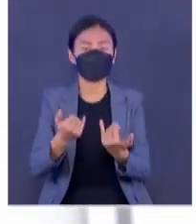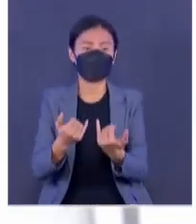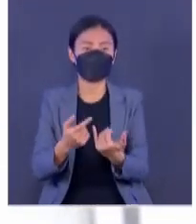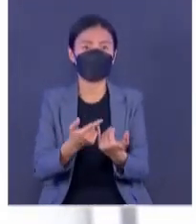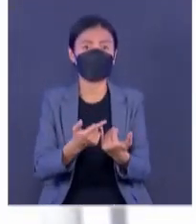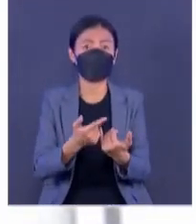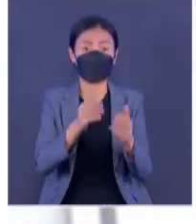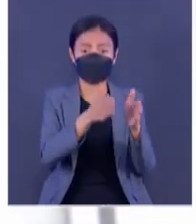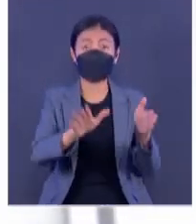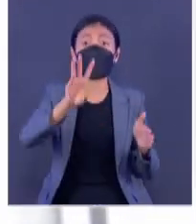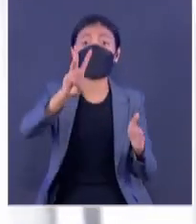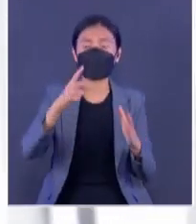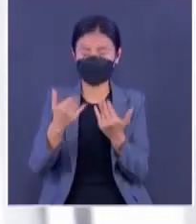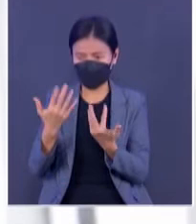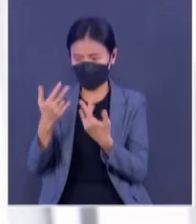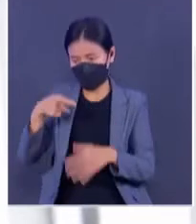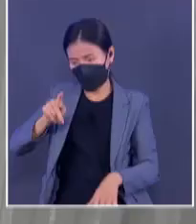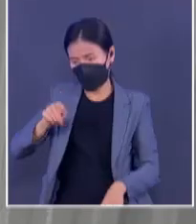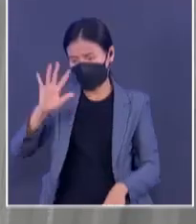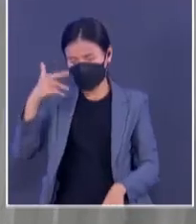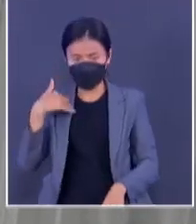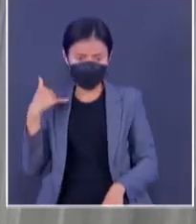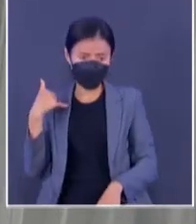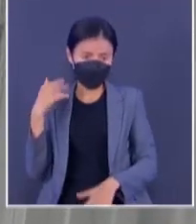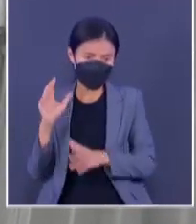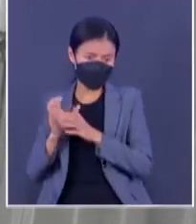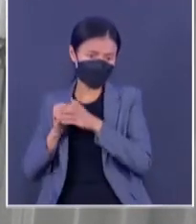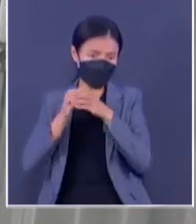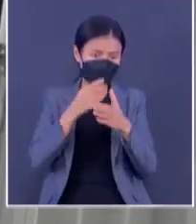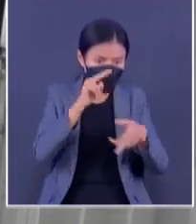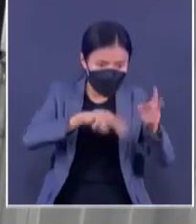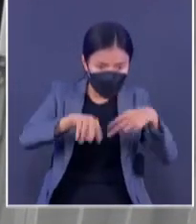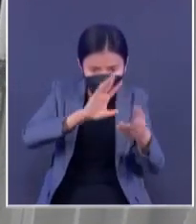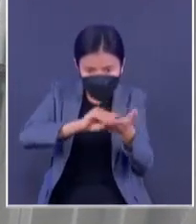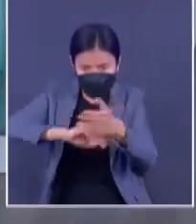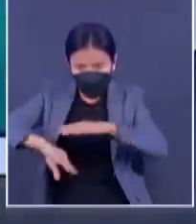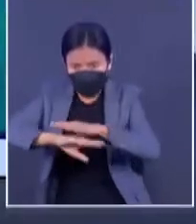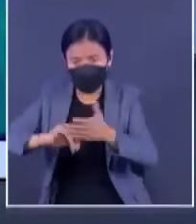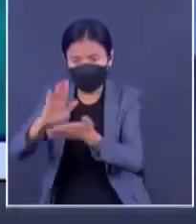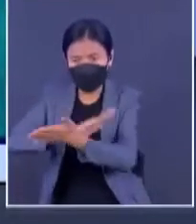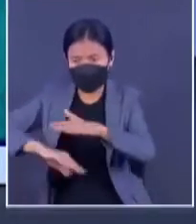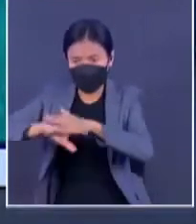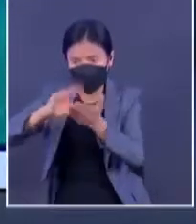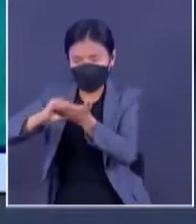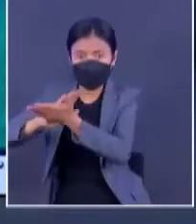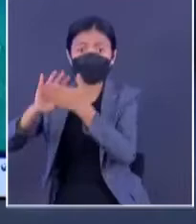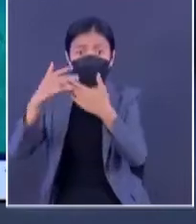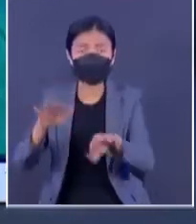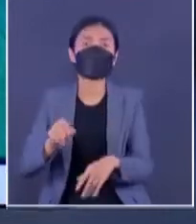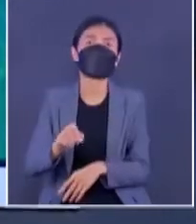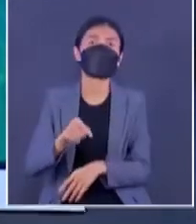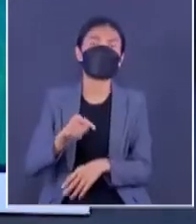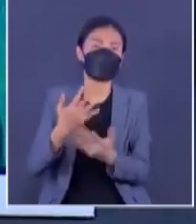เนี่ยจะได้ข้อสรุปอย่างไรเดี๋ยวเราติดตามแล้วก็ดูรายละเอียดกันอีกครั้งนะครับ อ๋อเป็นโถส้วมแบบคอหารด้วยน